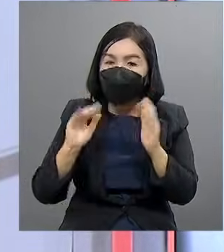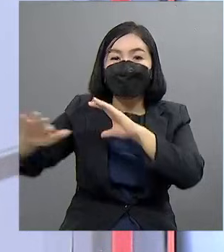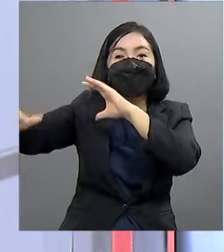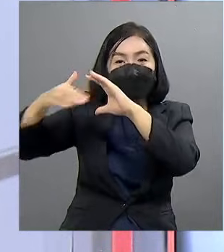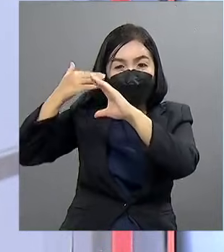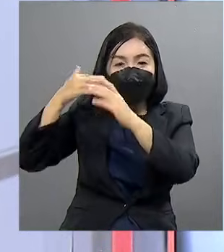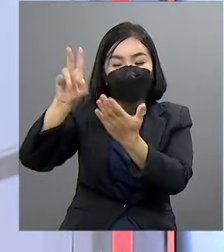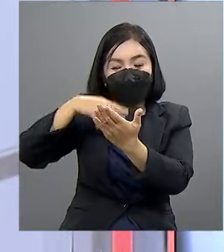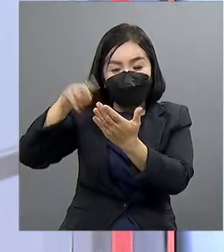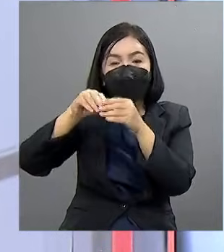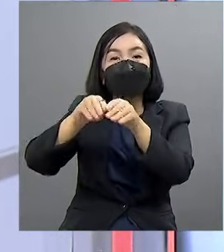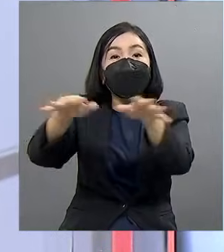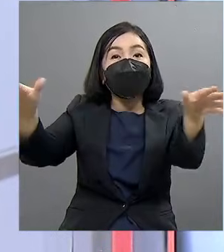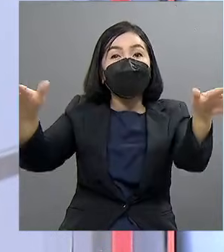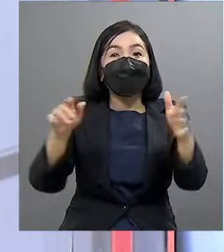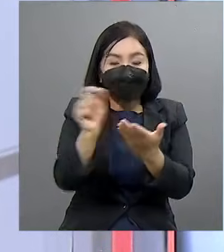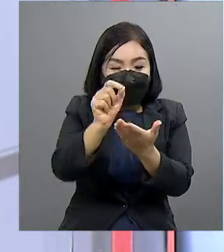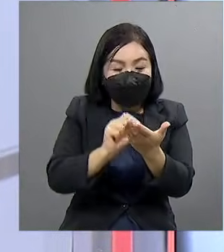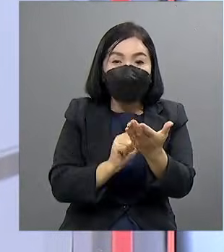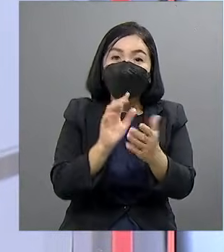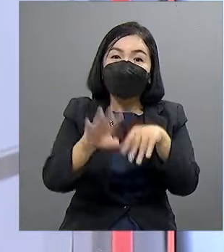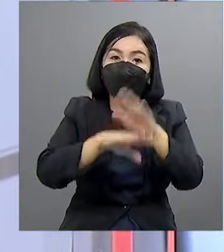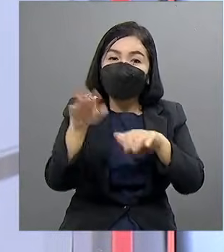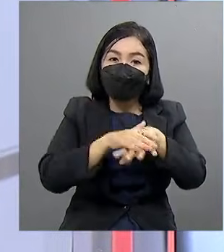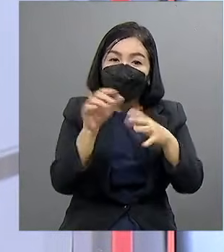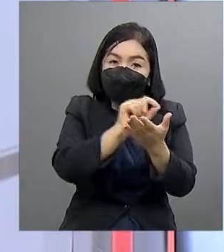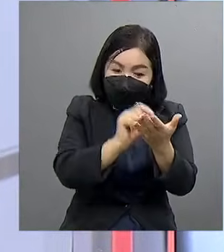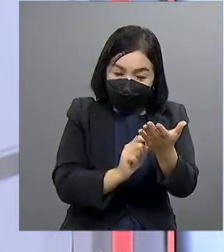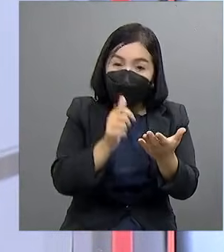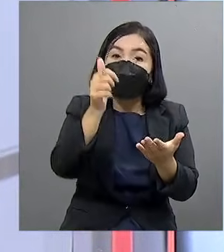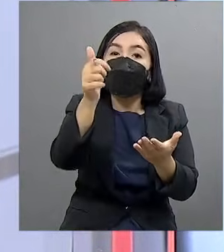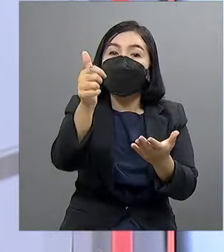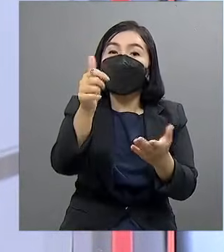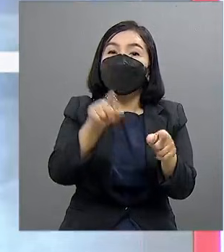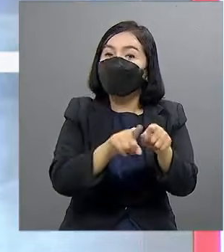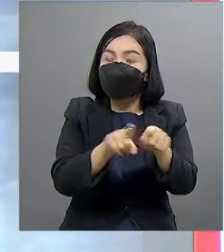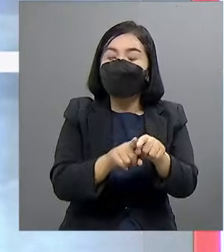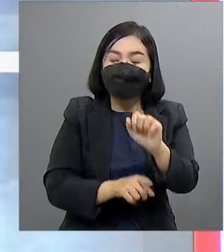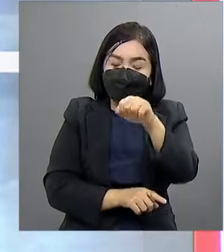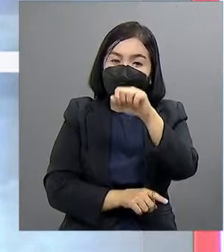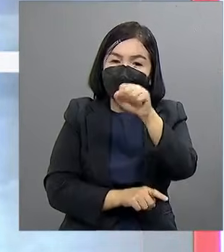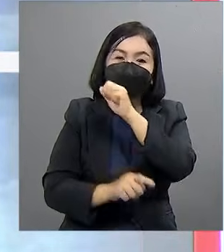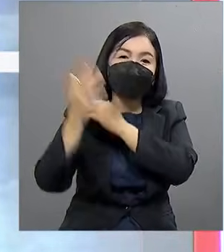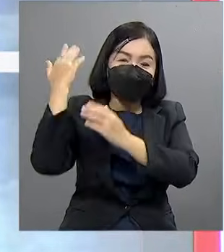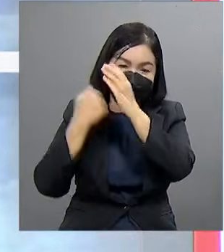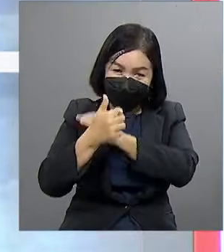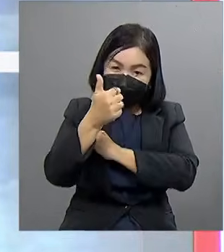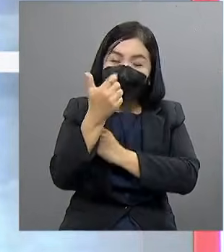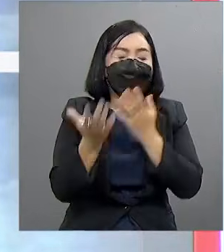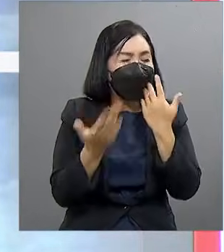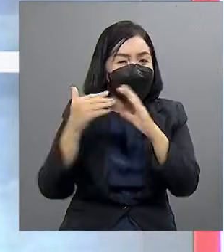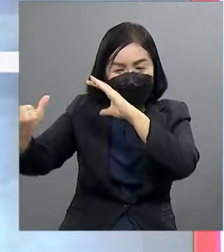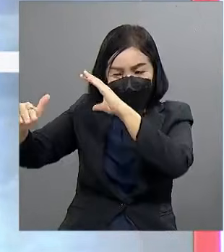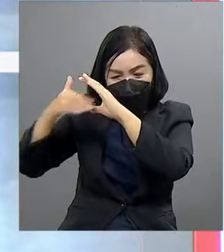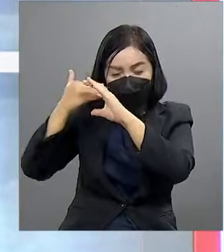น่แบบนี้ก็คลาสสิกดีนะปกติจะแอบออนไลน์ใช่ไหมตัวนี้เป็นแบบเป็นเปเปอร์แบบนี้เลยนะ ใช่นะคะแต่จริงๆจะแบบไหนก็ได้นะคุณผู้ชมคือจะส่